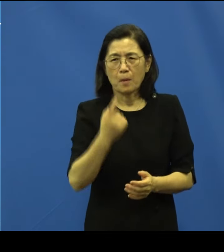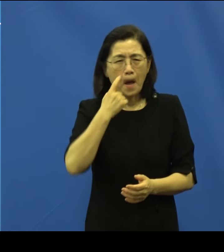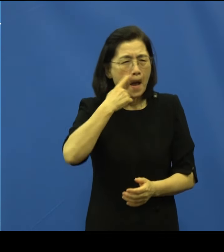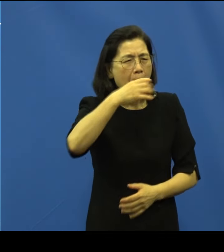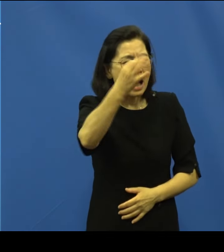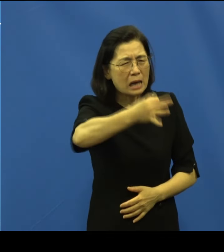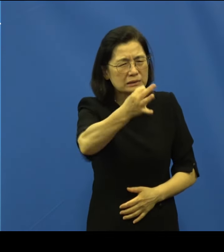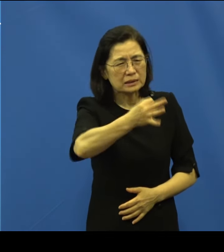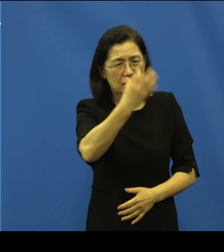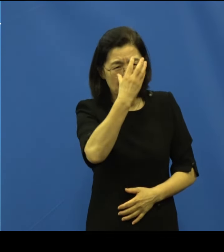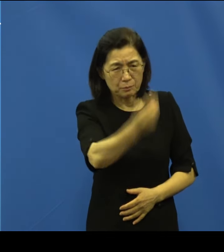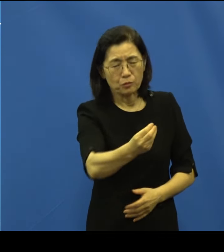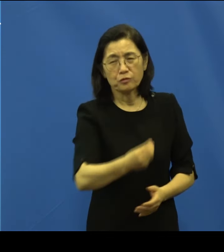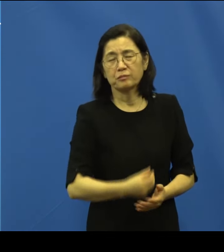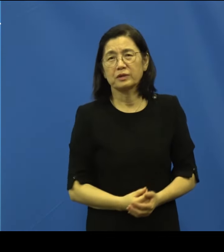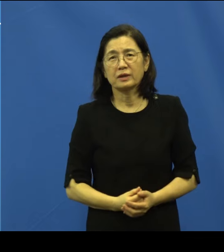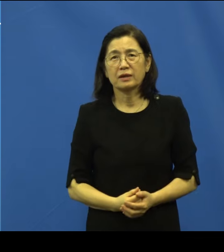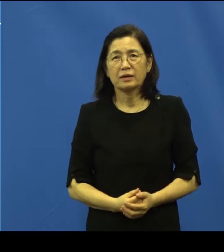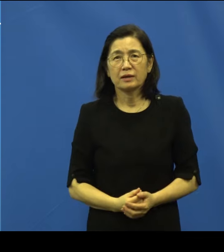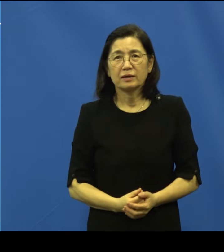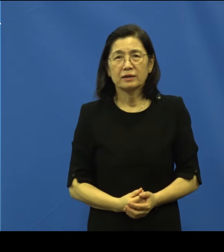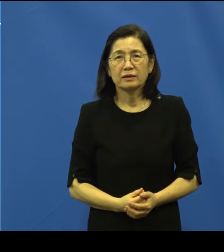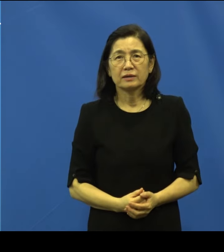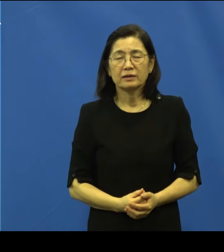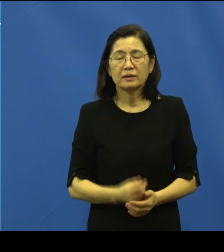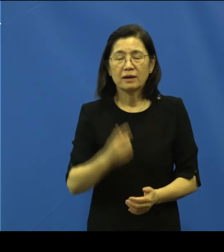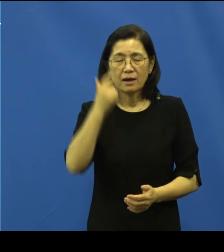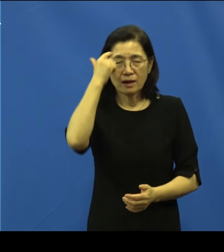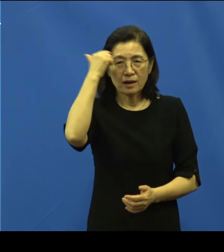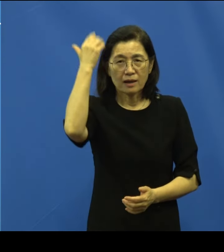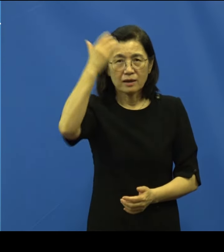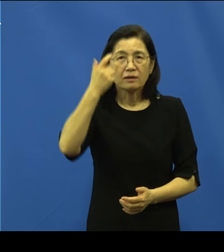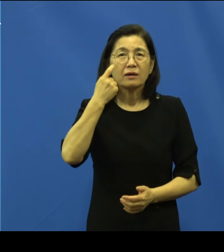그러니까 여러분, 모든 게 재배열됩니다. 눈이 열리면.